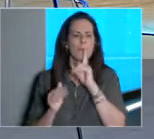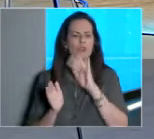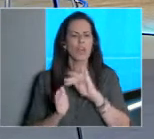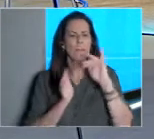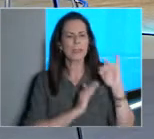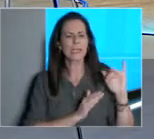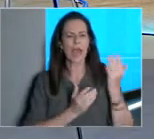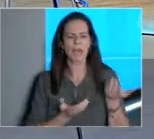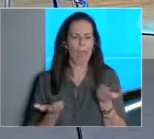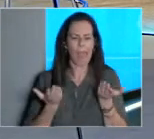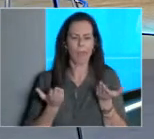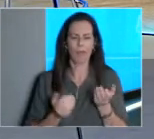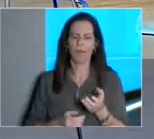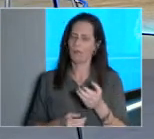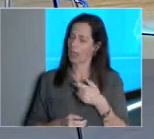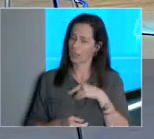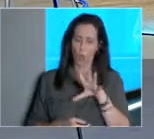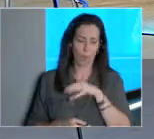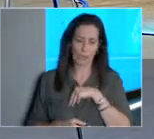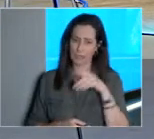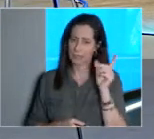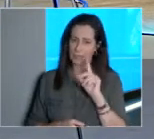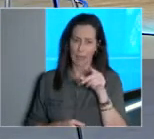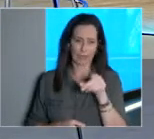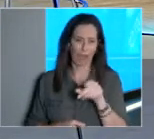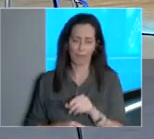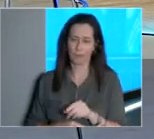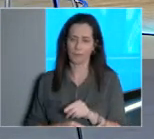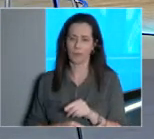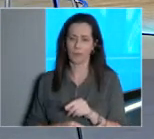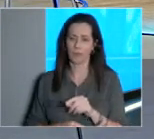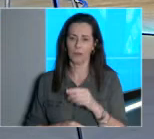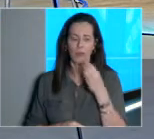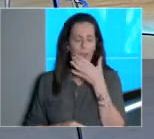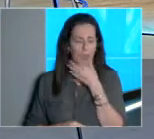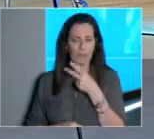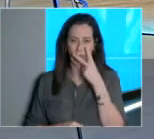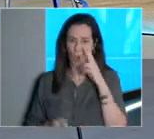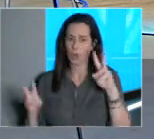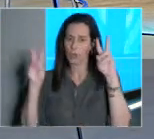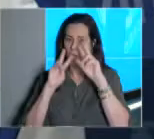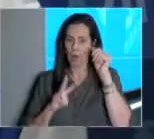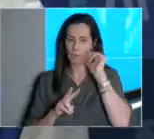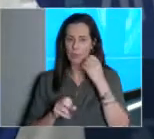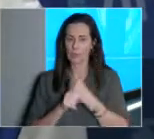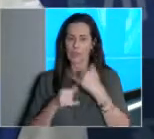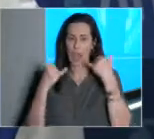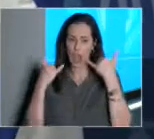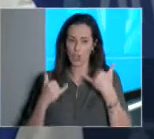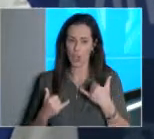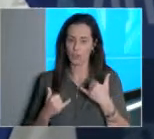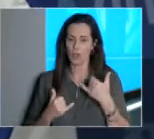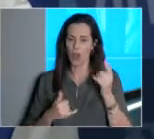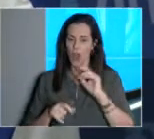בשקט. אני חולקת עליך, אני חושבת שיפה מאוד לראות את כחול לבן ואת ההתנהלות שלה עכשיו, לעומת